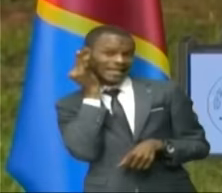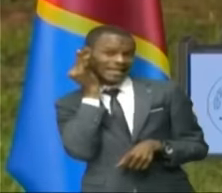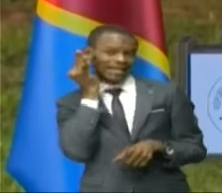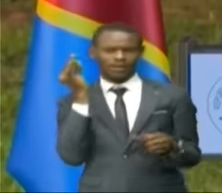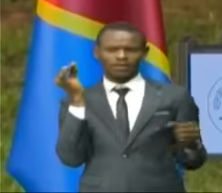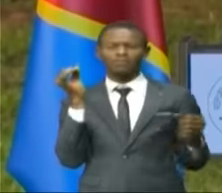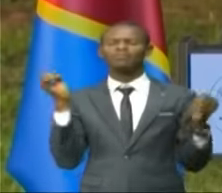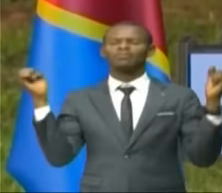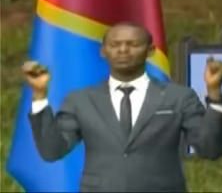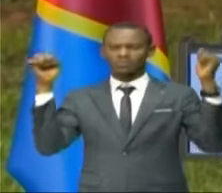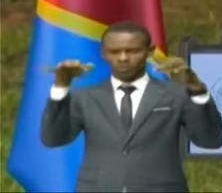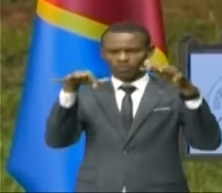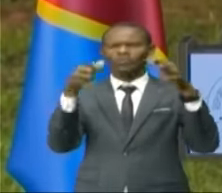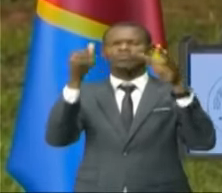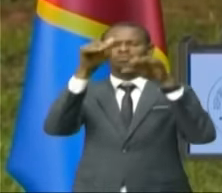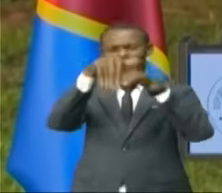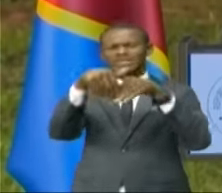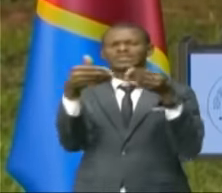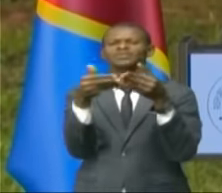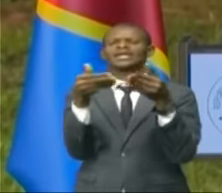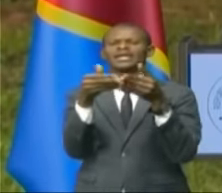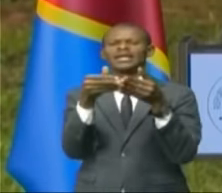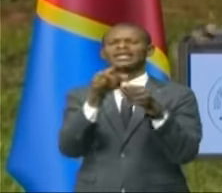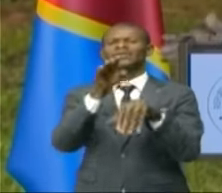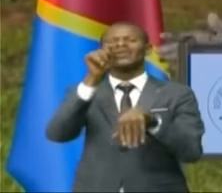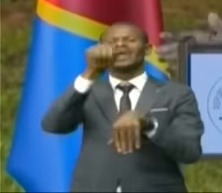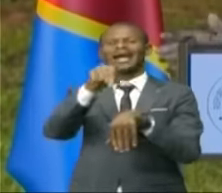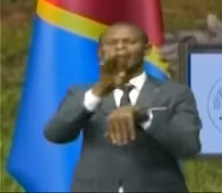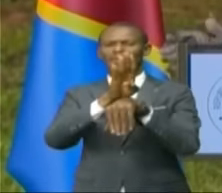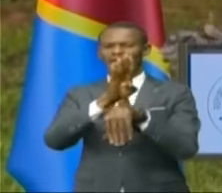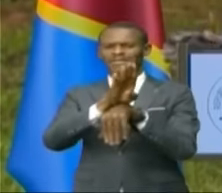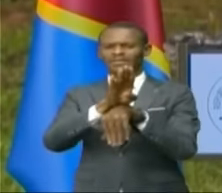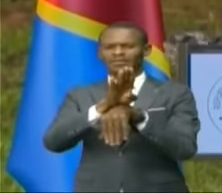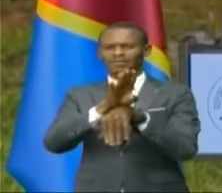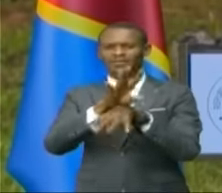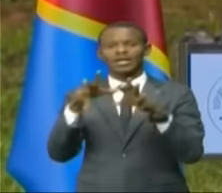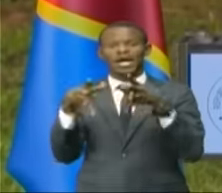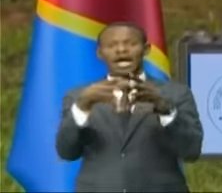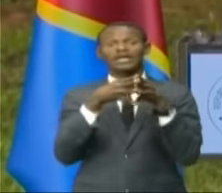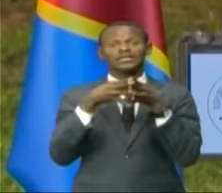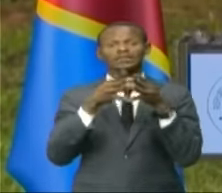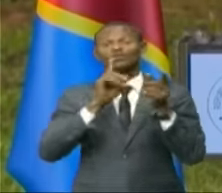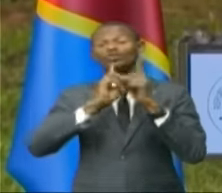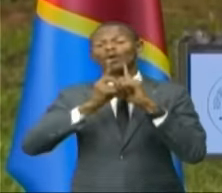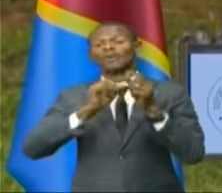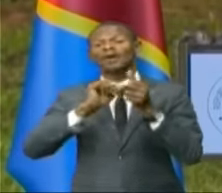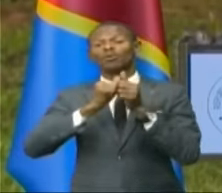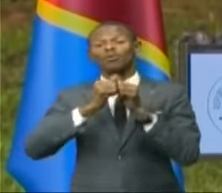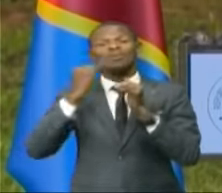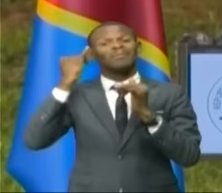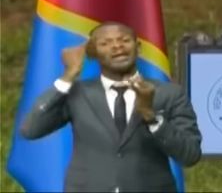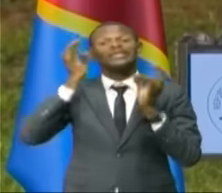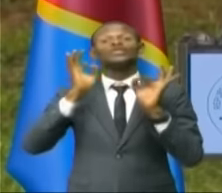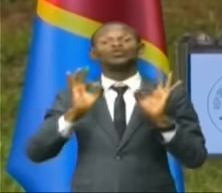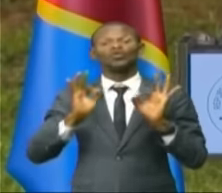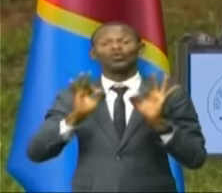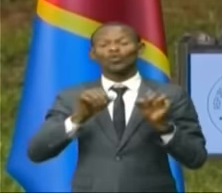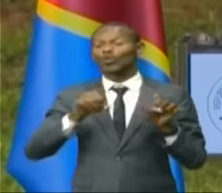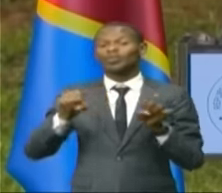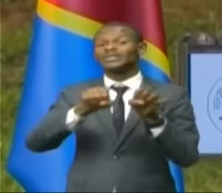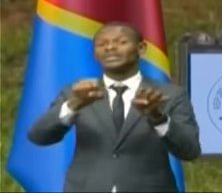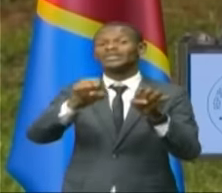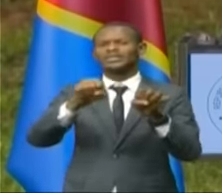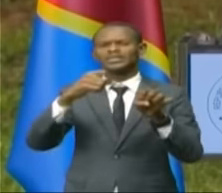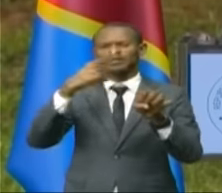les différentes délégations présentes à ces assises de définir des stratégies communes visant à rehausser nos actions contre le